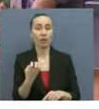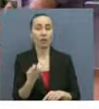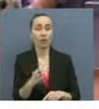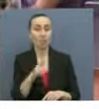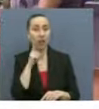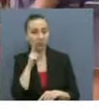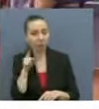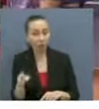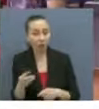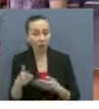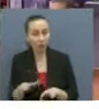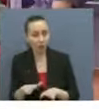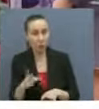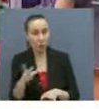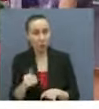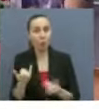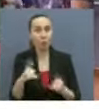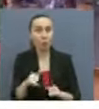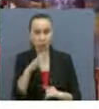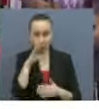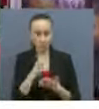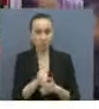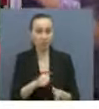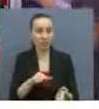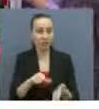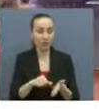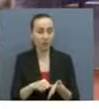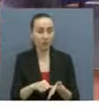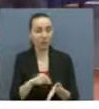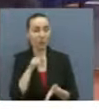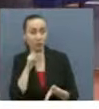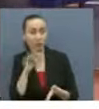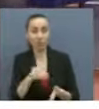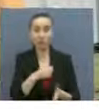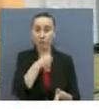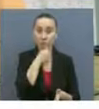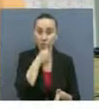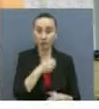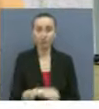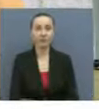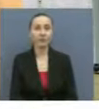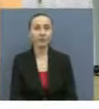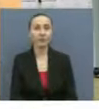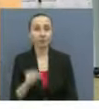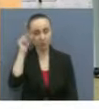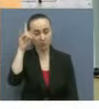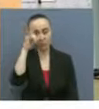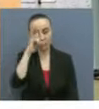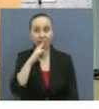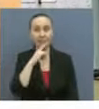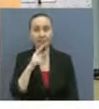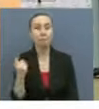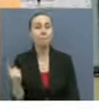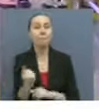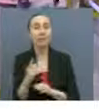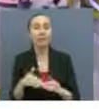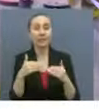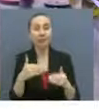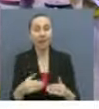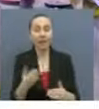молодежного возраста, но уже успешно выступает и по молодежи, и по мужчинам. Чемпионат Казахстана – первый этап